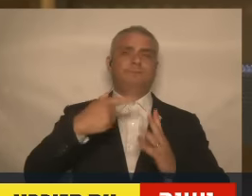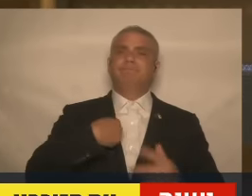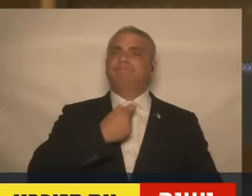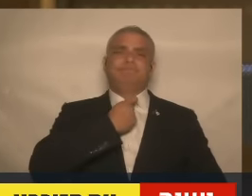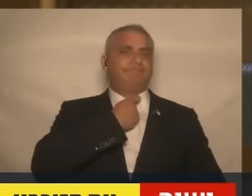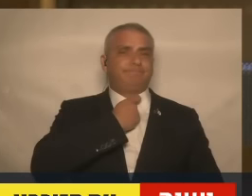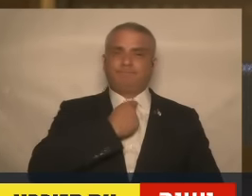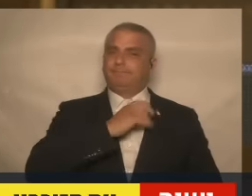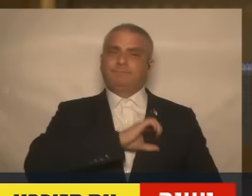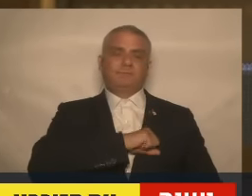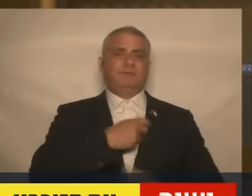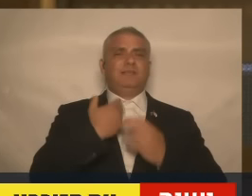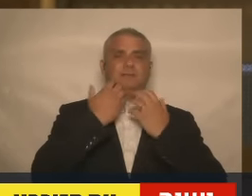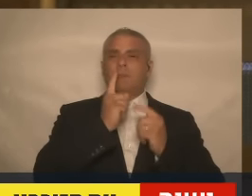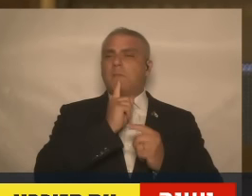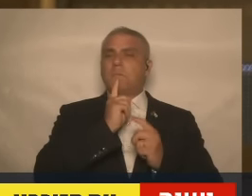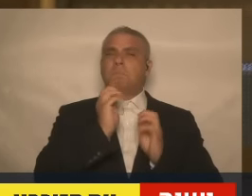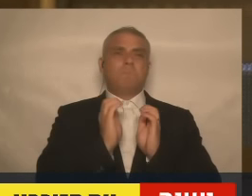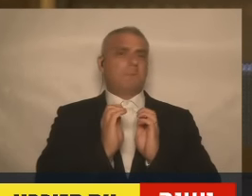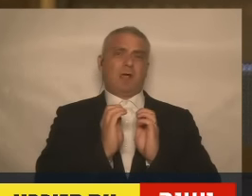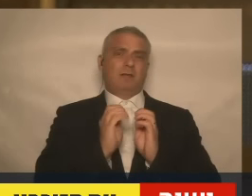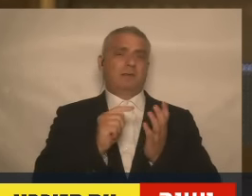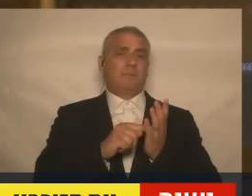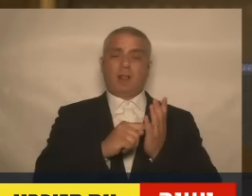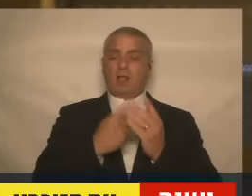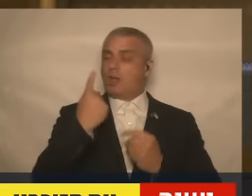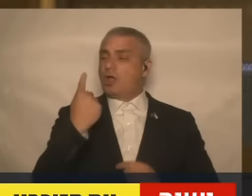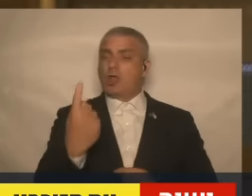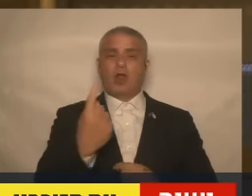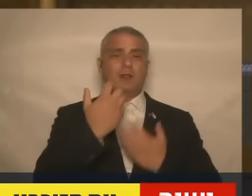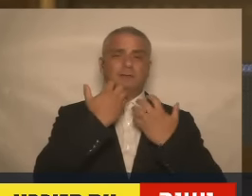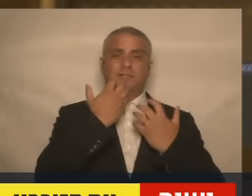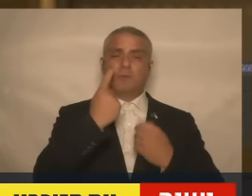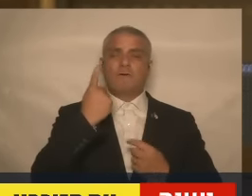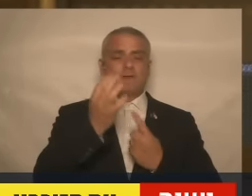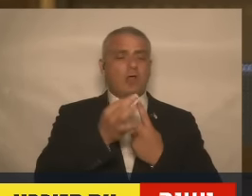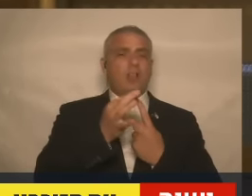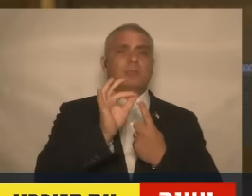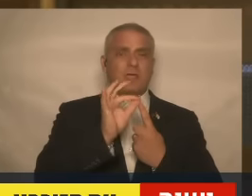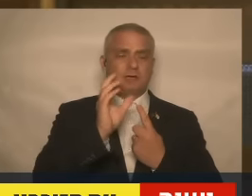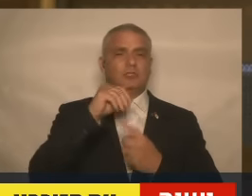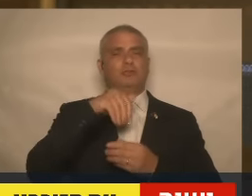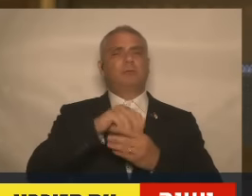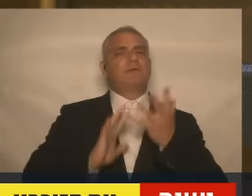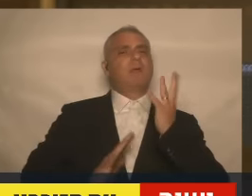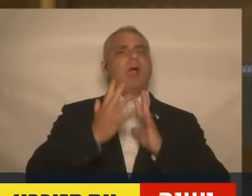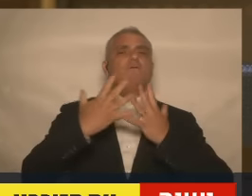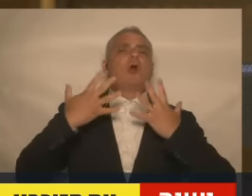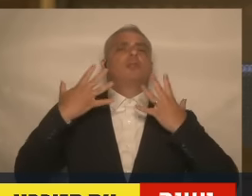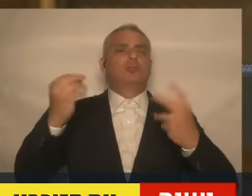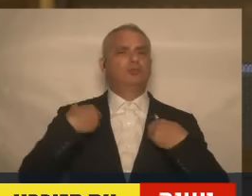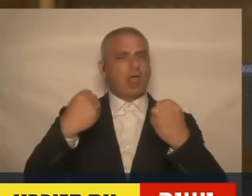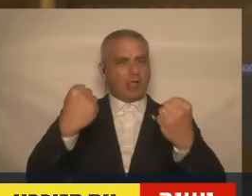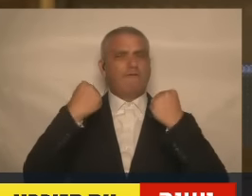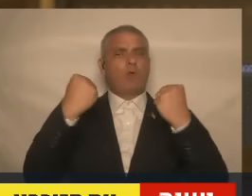ברירה בכאב סיפרתי על מעטים מהם, כי מאחורי כל סיפור וכל נר בוערות אבוקות עצומות של